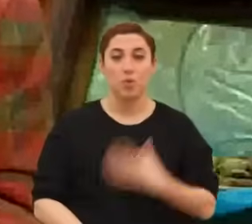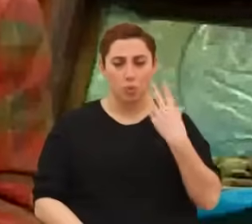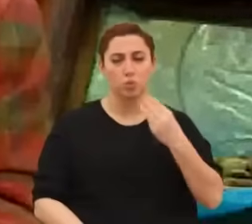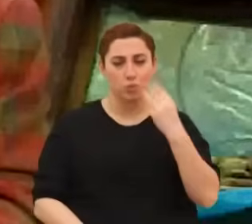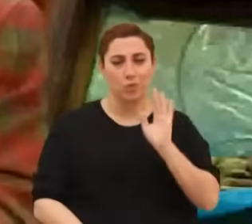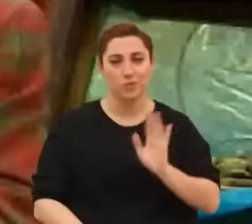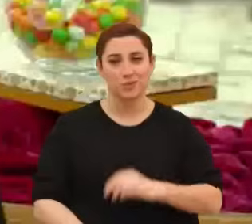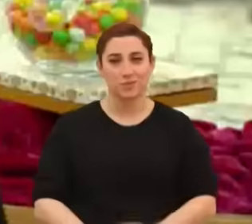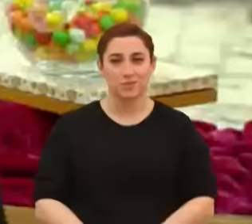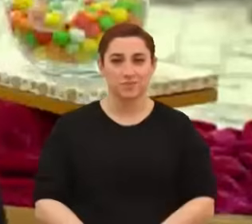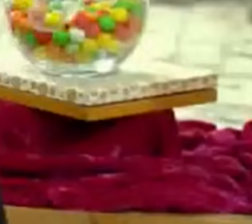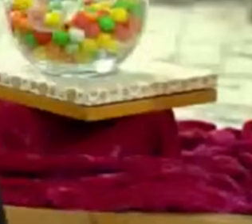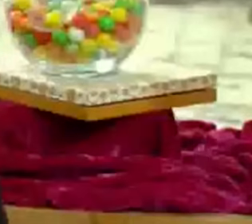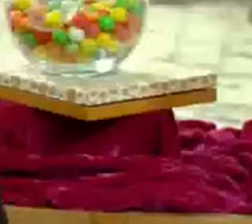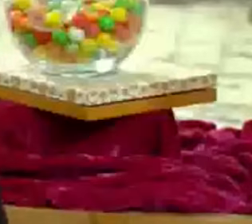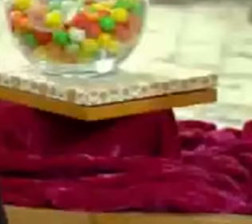Oldu oldu. Oldu mu?